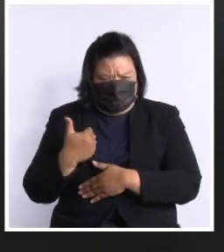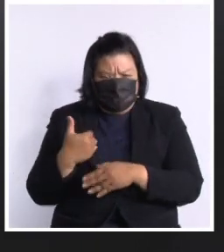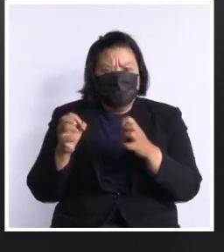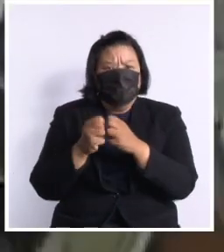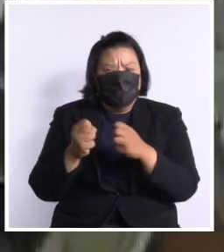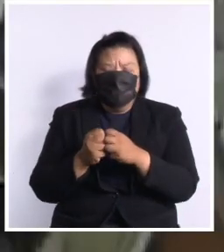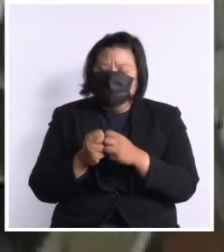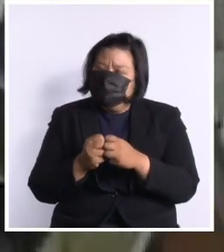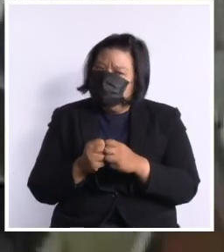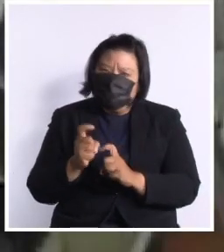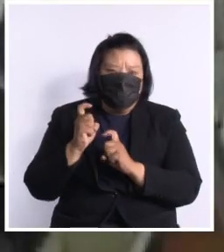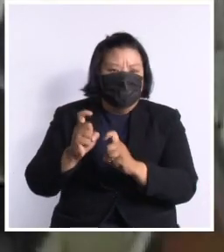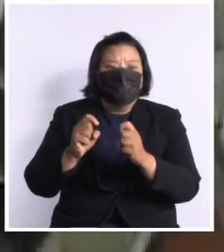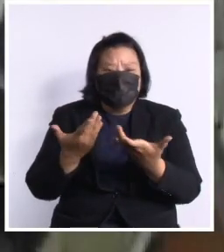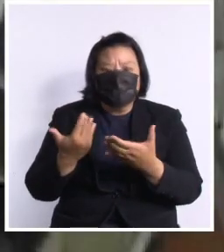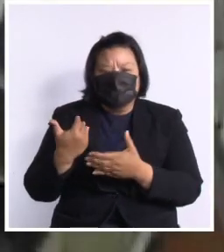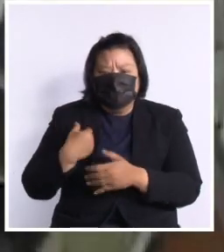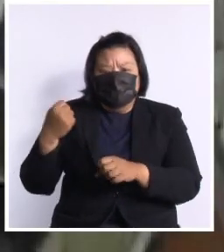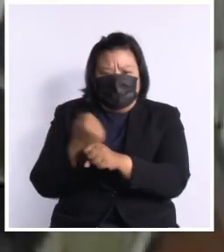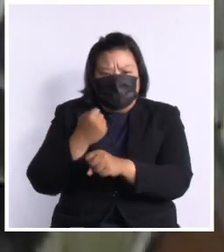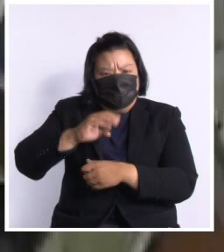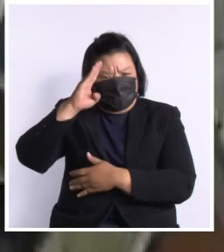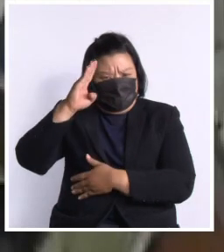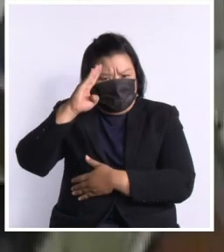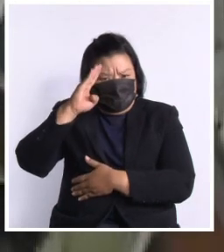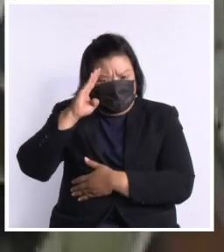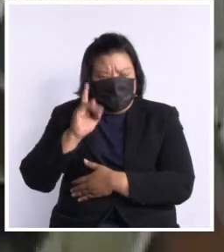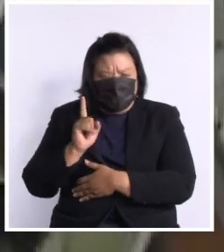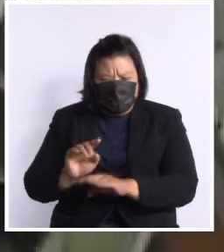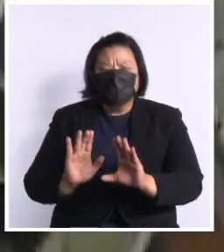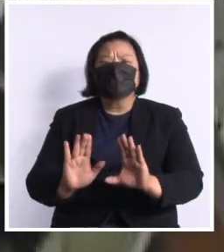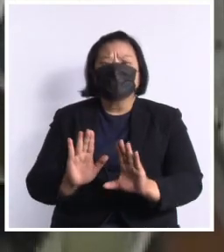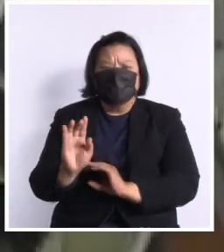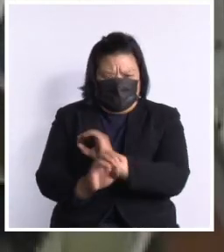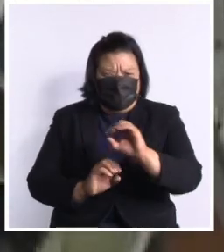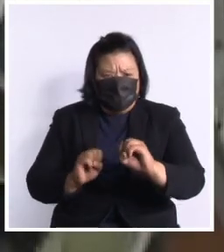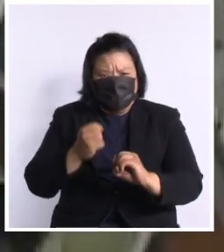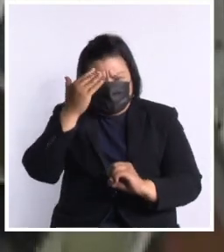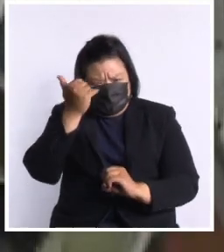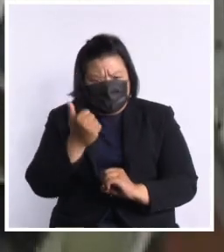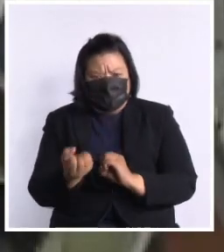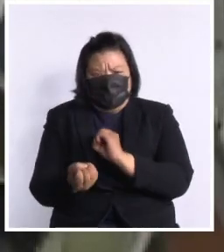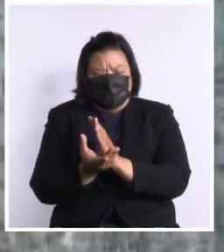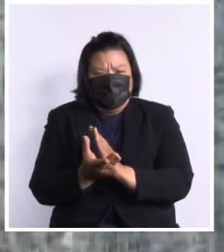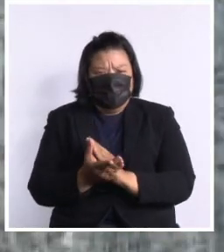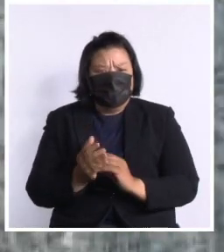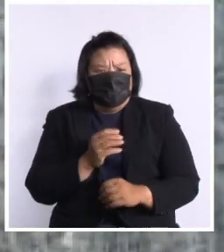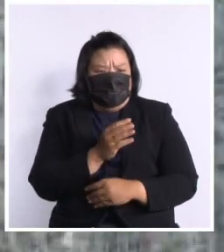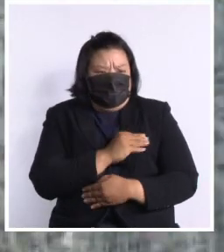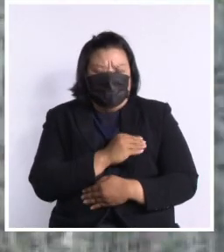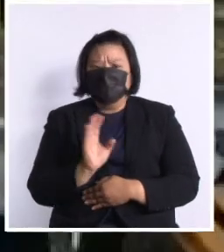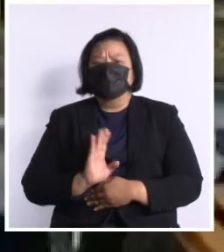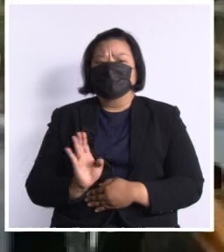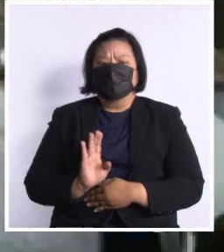และตกอยู่ในความเสี่ยงจากการฝึกทางทหารการซ้อมรบควรเสริมสร้างความปลอดภัยไม่ใช่สร้างความตึงเครียดครับล่าสุดเนี่ยกองทัพ